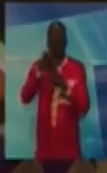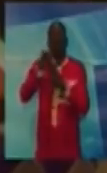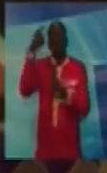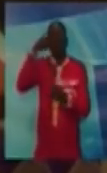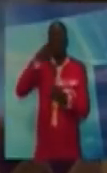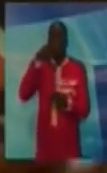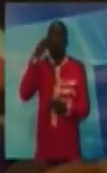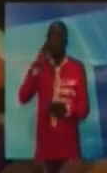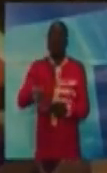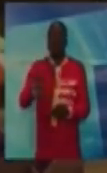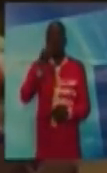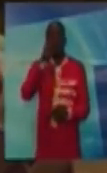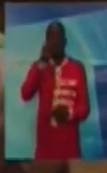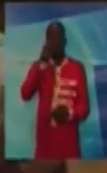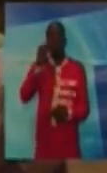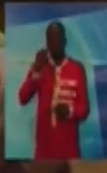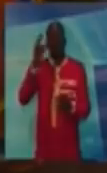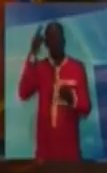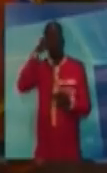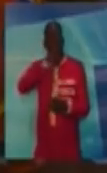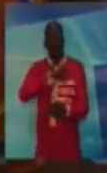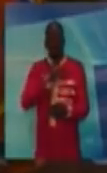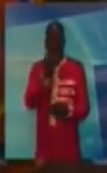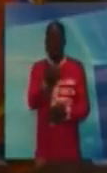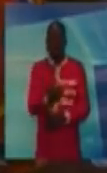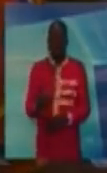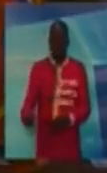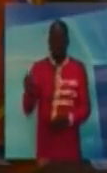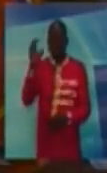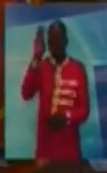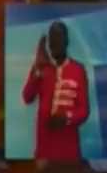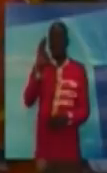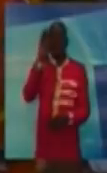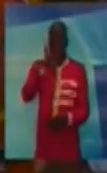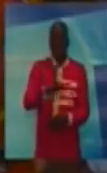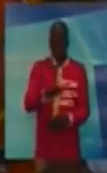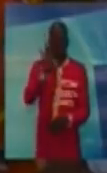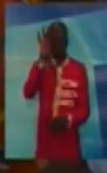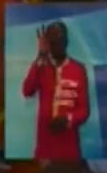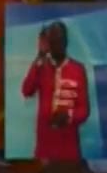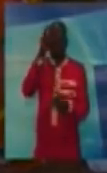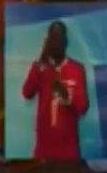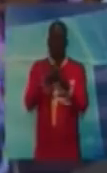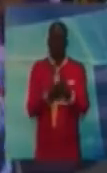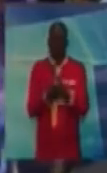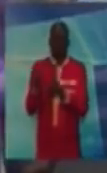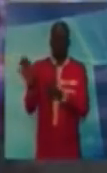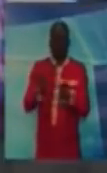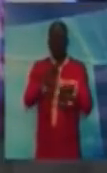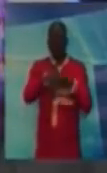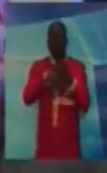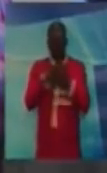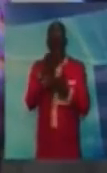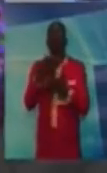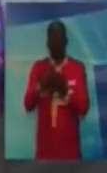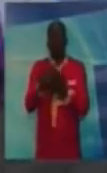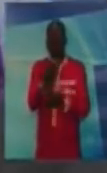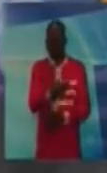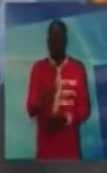de la malnutrition aiguë au profit des enfants de 6 à 59 mois. Faire en sorte que les enfants